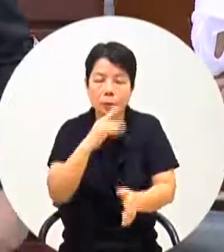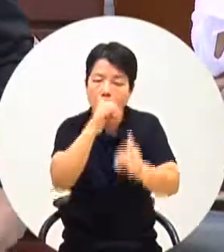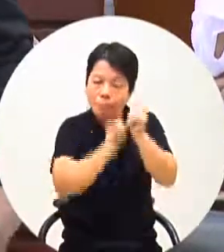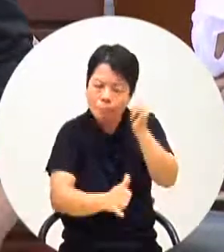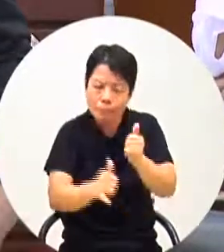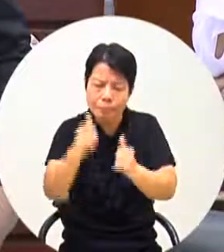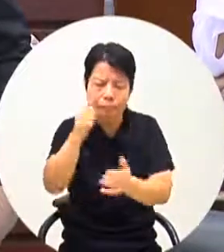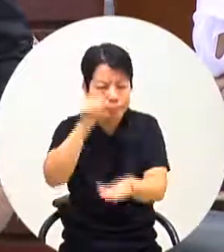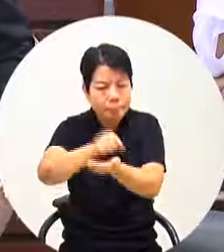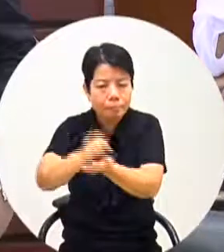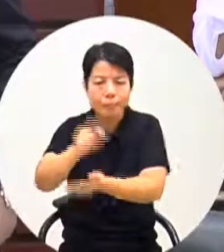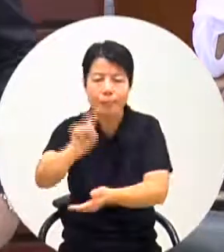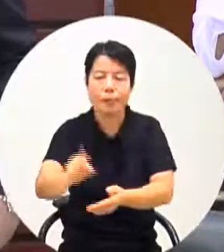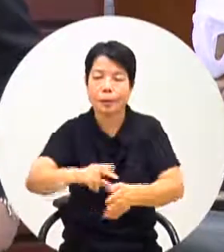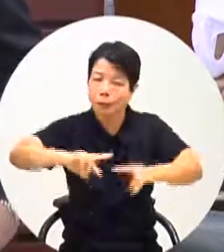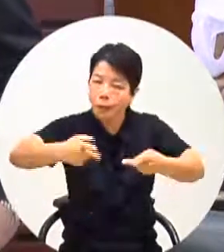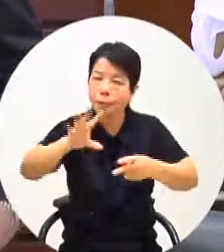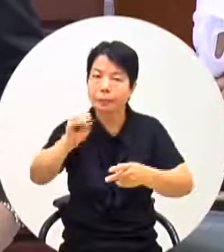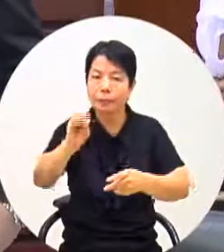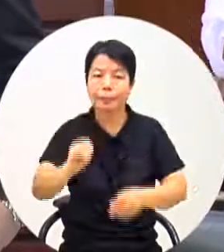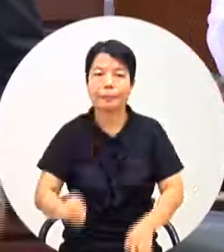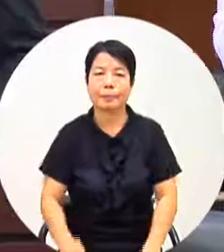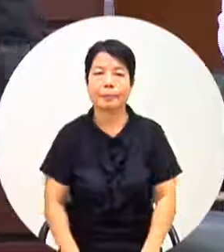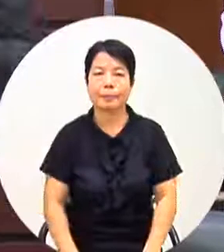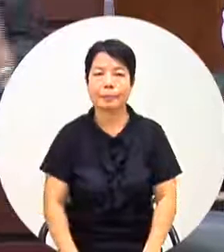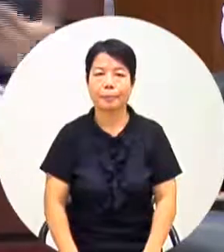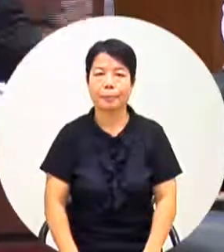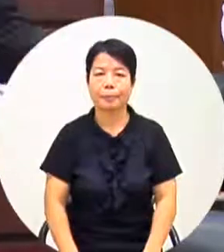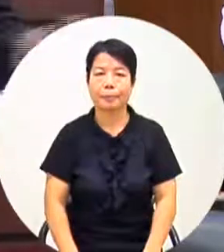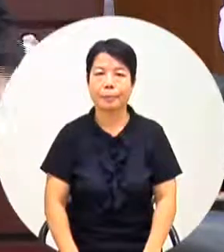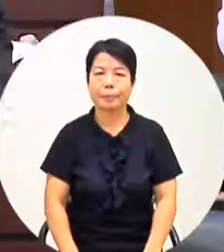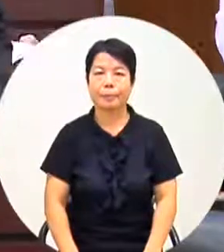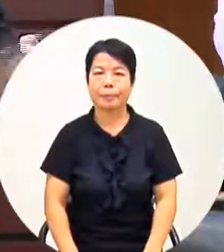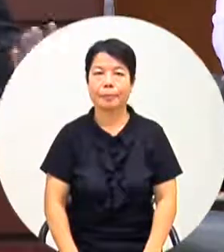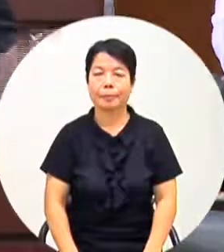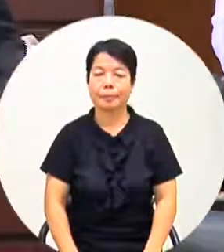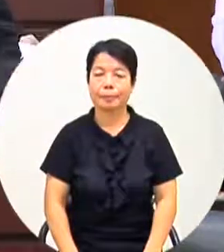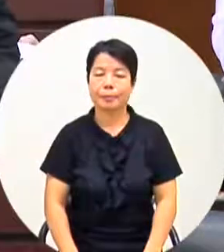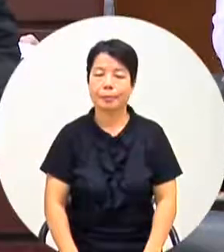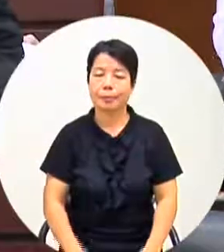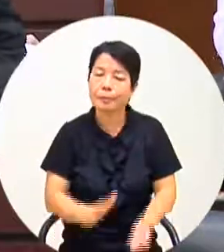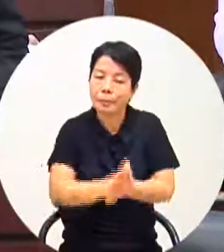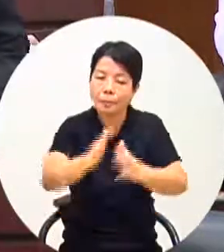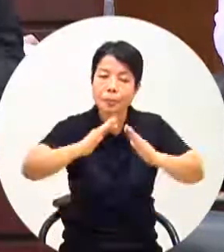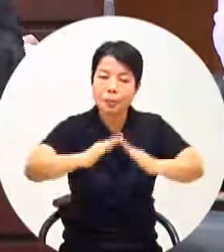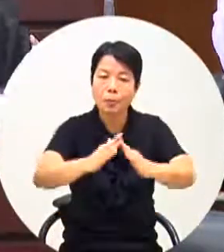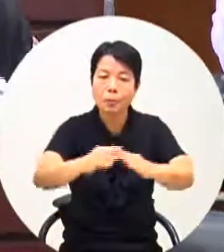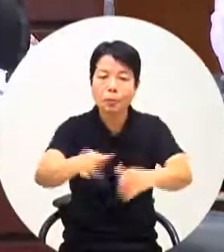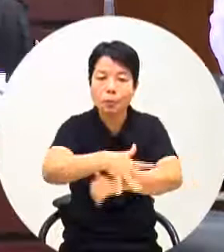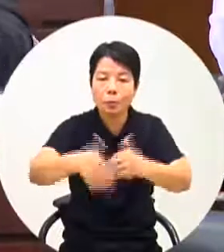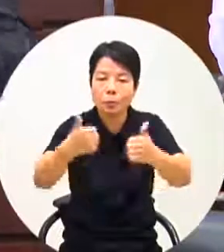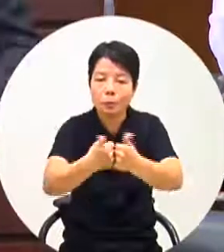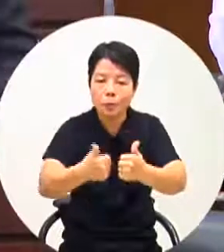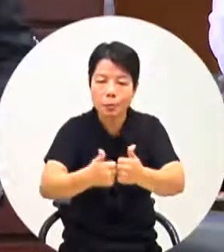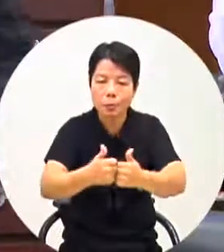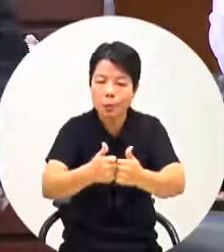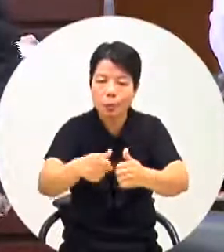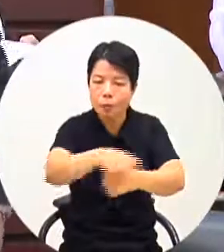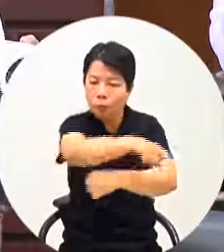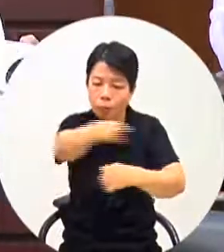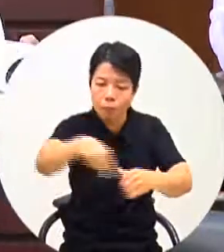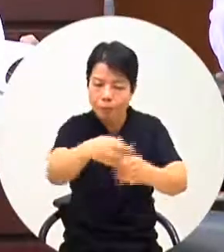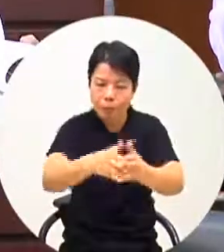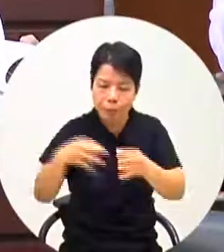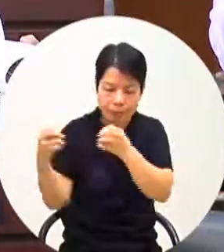已经有所改变。 是。 那如果反正之后还经过都委会的全体委员一起讨论，那我们会一一逐一的来审视，